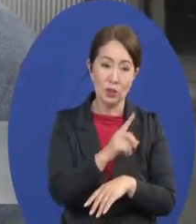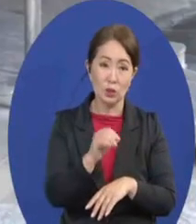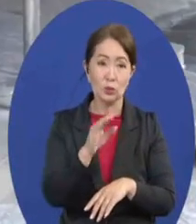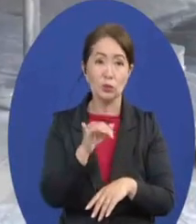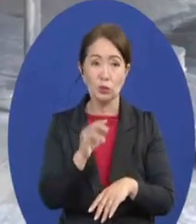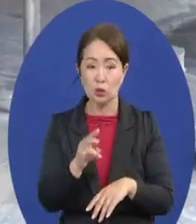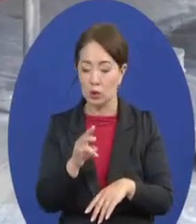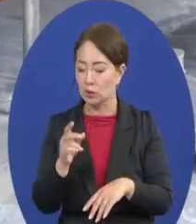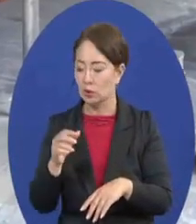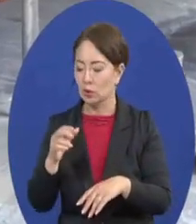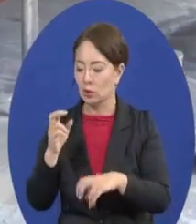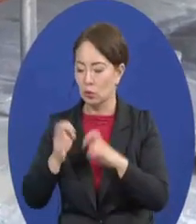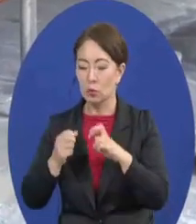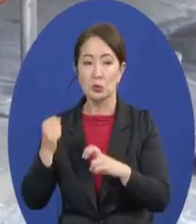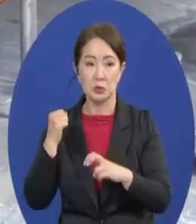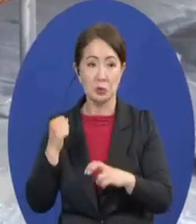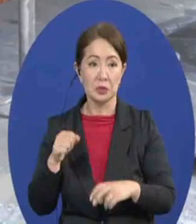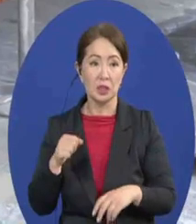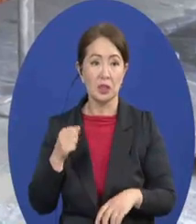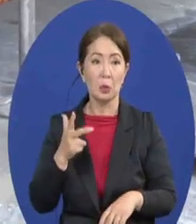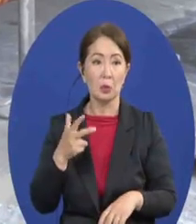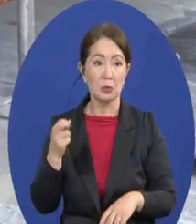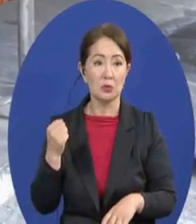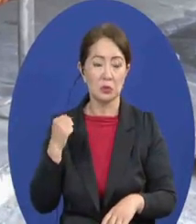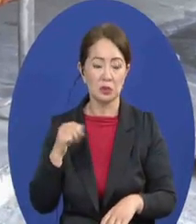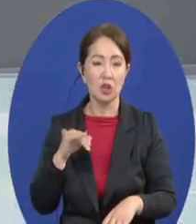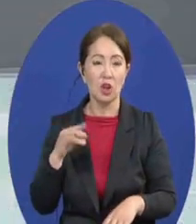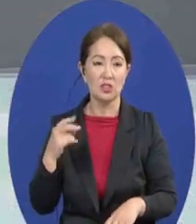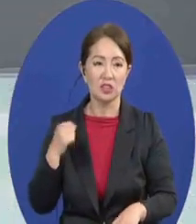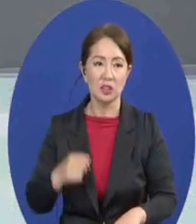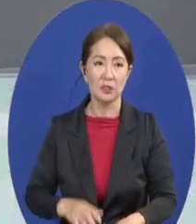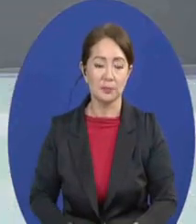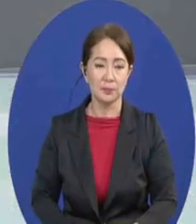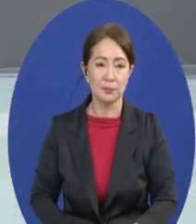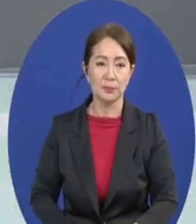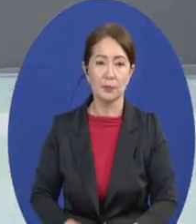үйлдвэрлэх хүчин чадалтай байна.